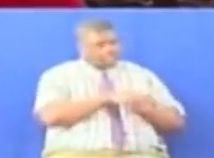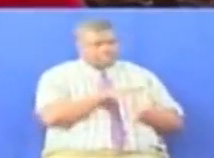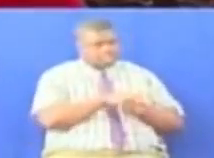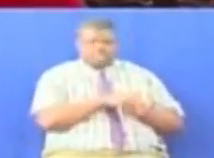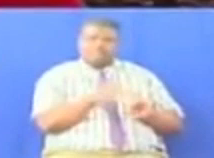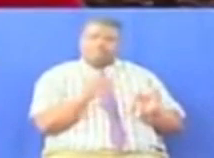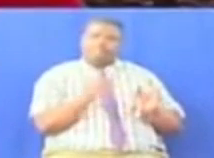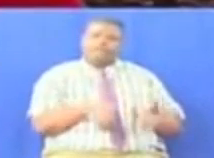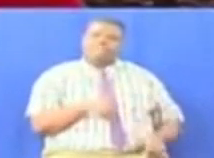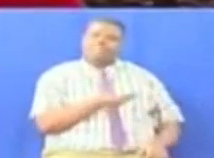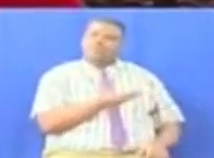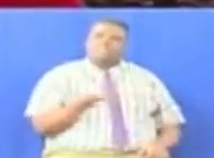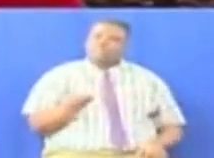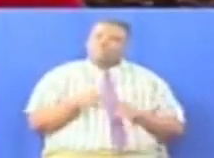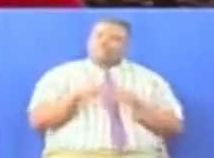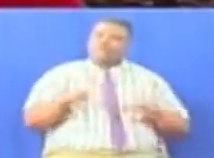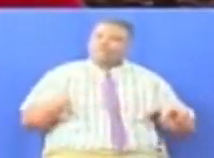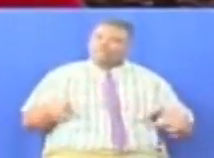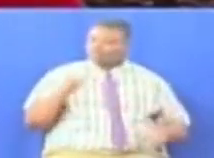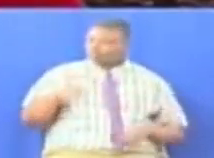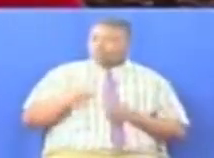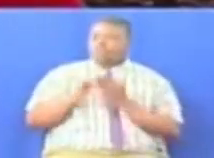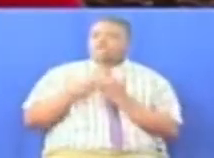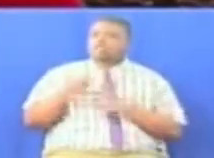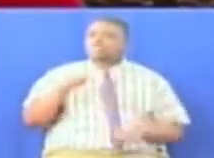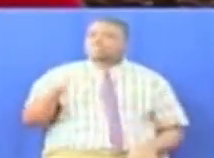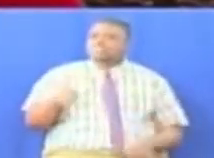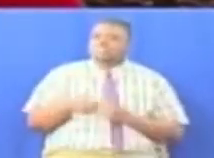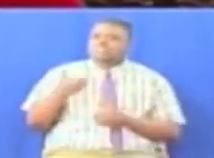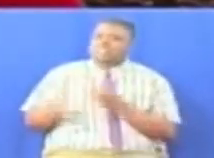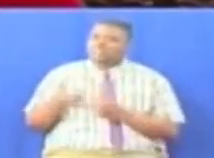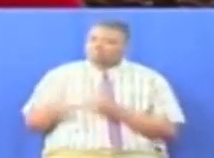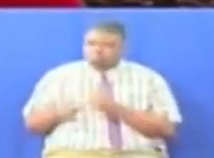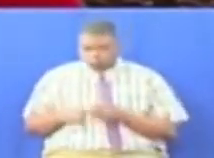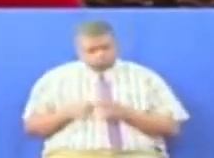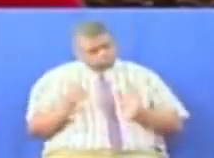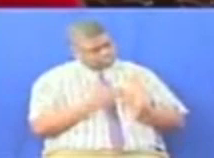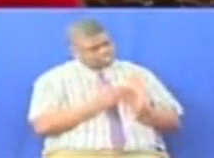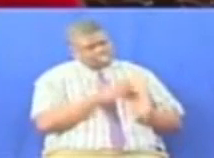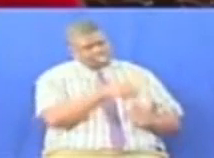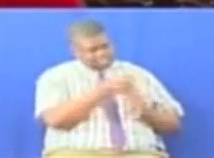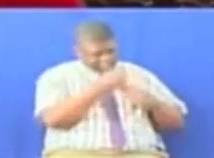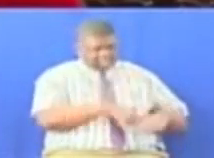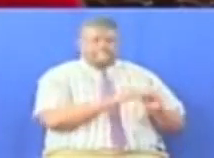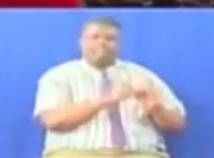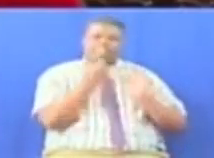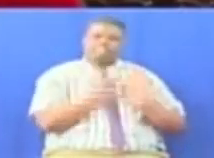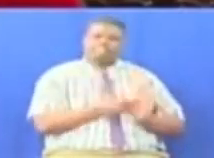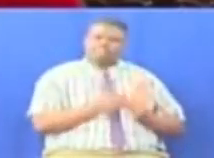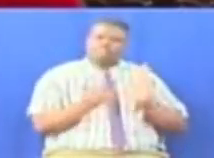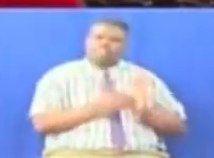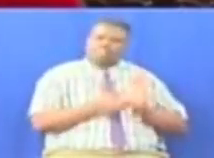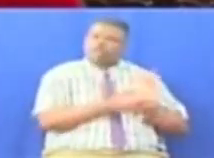maafisa wengine wa mahakama ni watu gani hasa. Ukakasi huu utaleta changamoto ya utekelezaji wa sheria hii. Kwa mfano, kwa mujibu wa sheria ya mawakili, mawakili